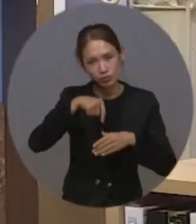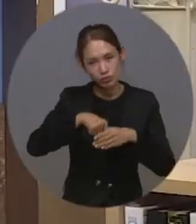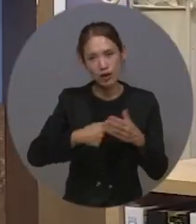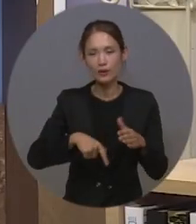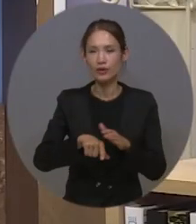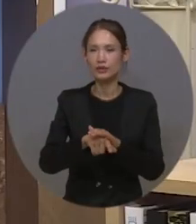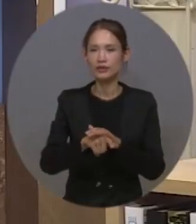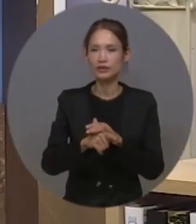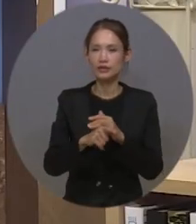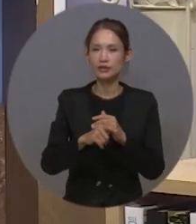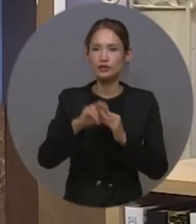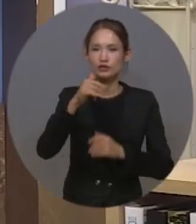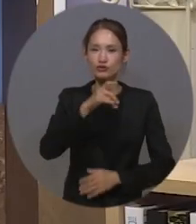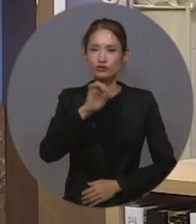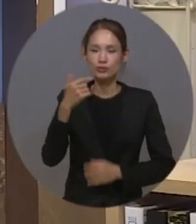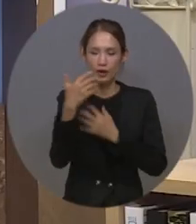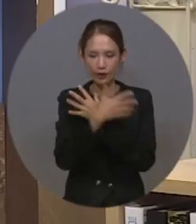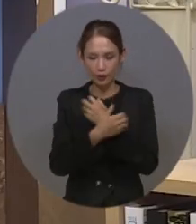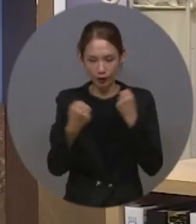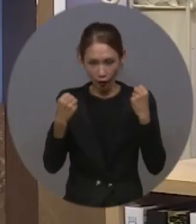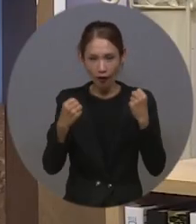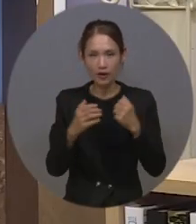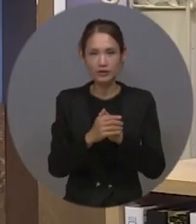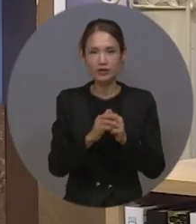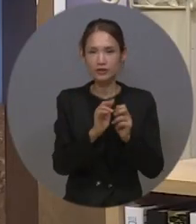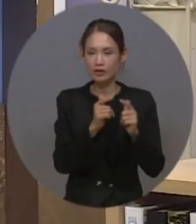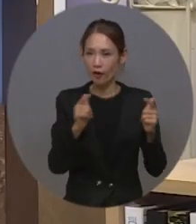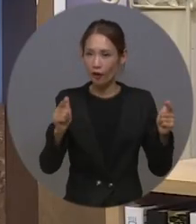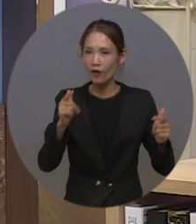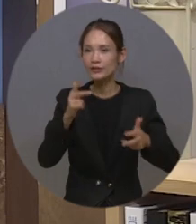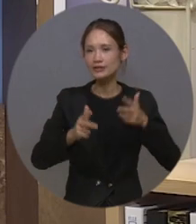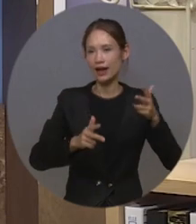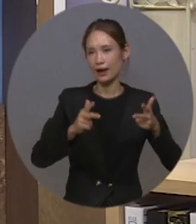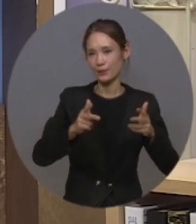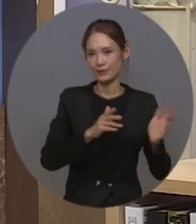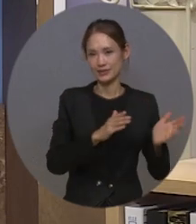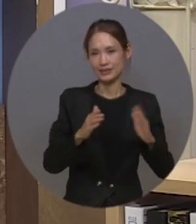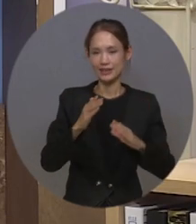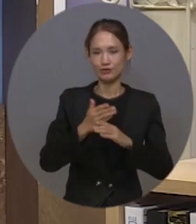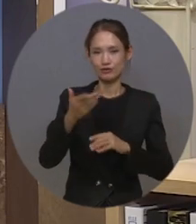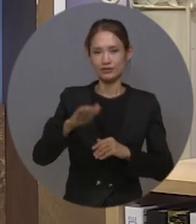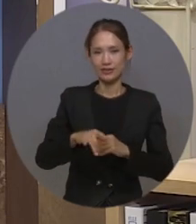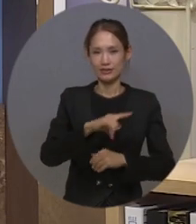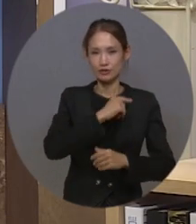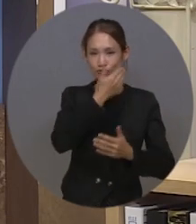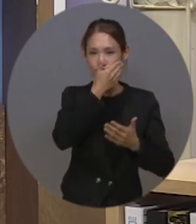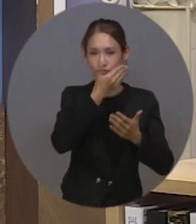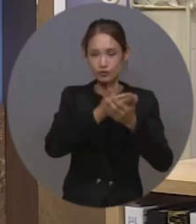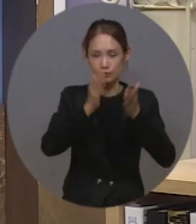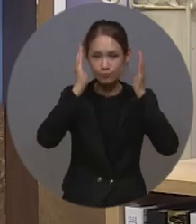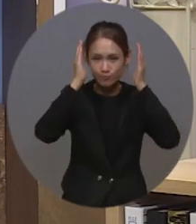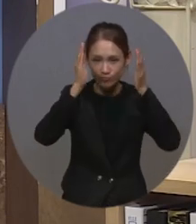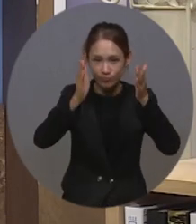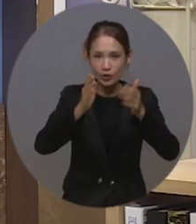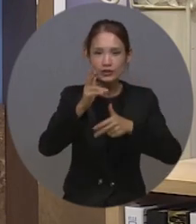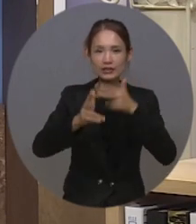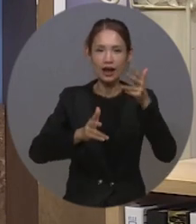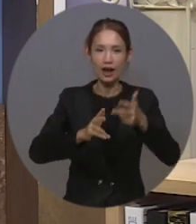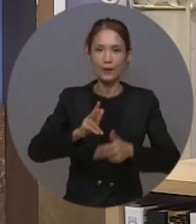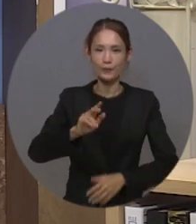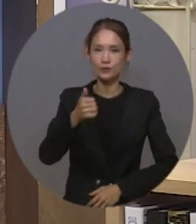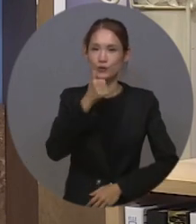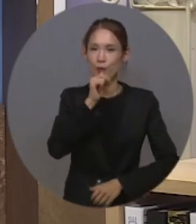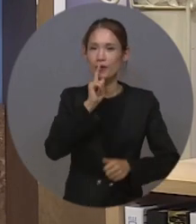수면과 건강에서 네. 여러 사업을 진행하고 있는 것으로 알고 있는데 네. 좀 가장 중점적으로 진행하고 계시는 사업이 있다면 소개